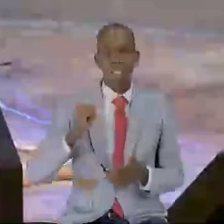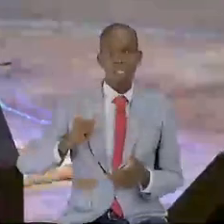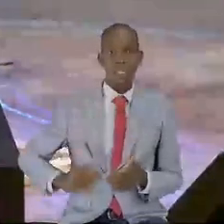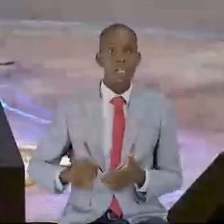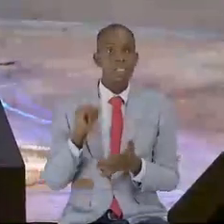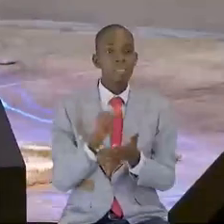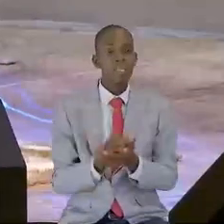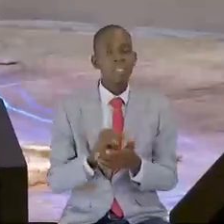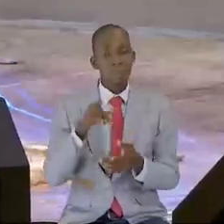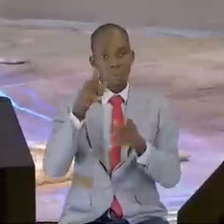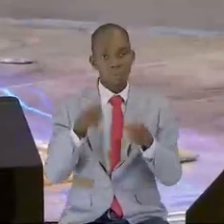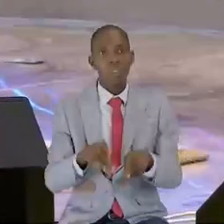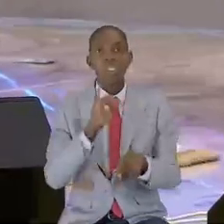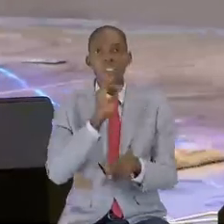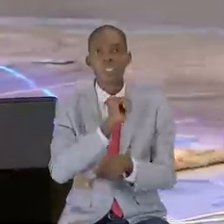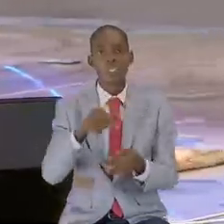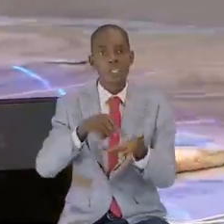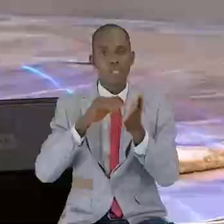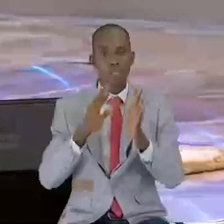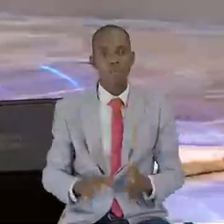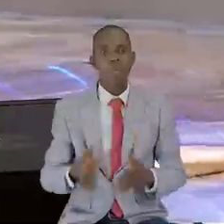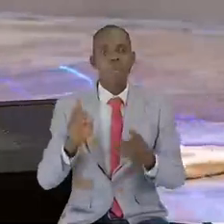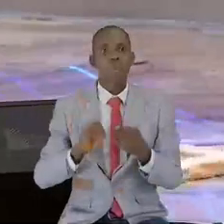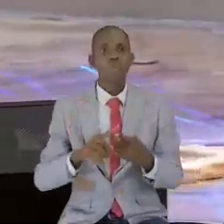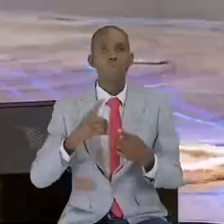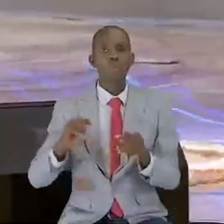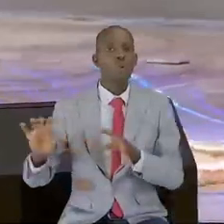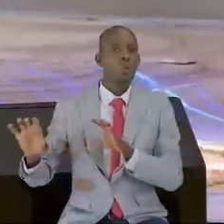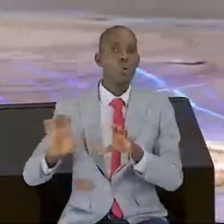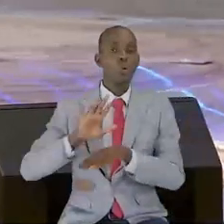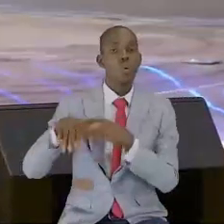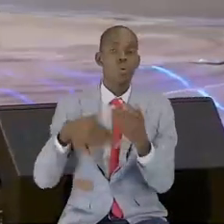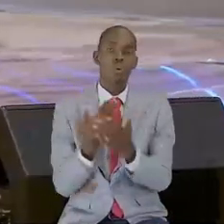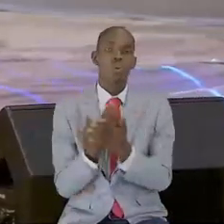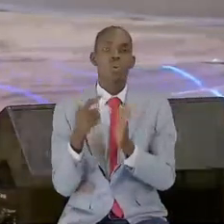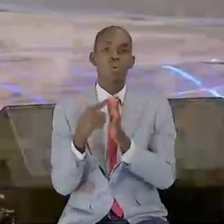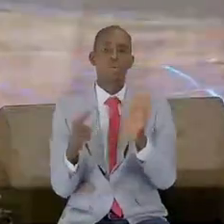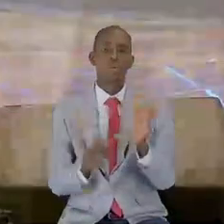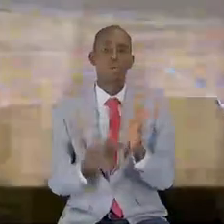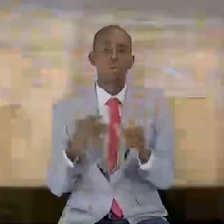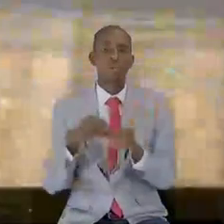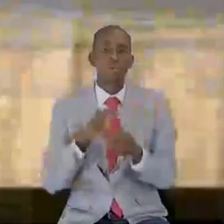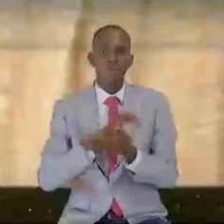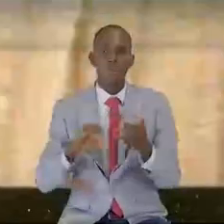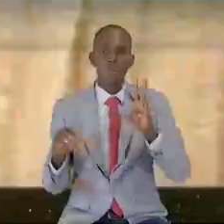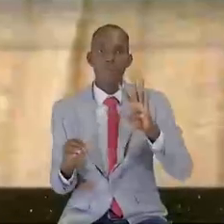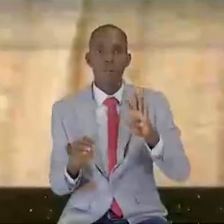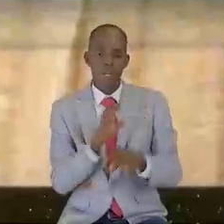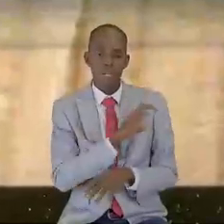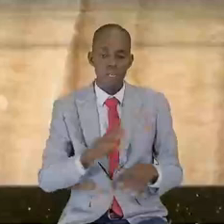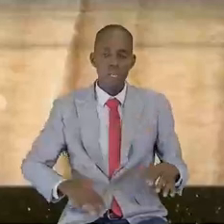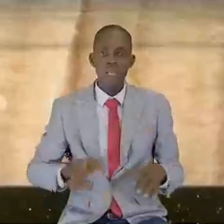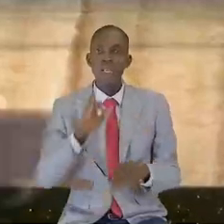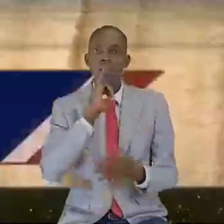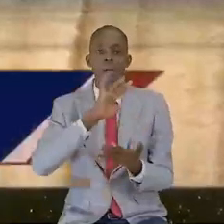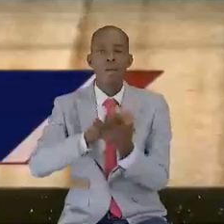qui se fait circoncis, qu'il est tenu de pratiquer la loi tout entière. Verset 4. Vous êtes